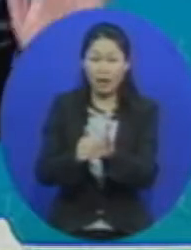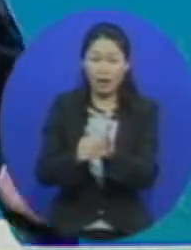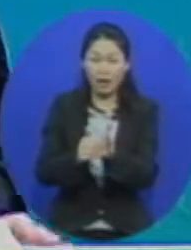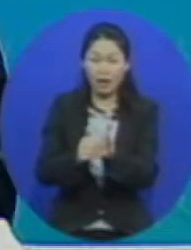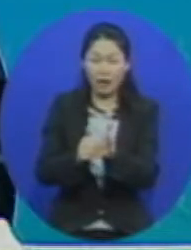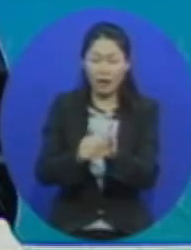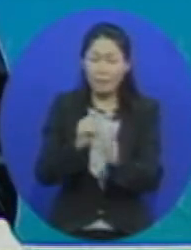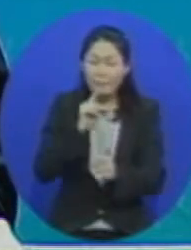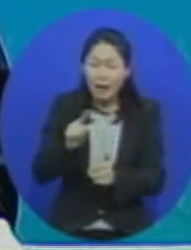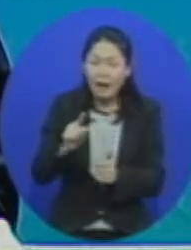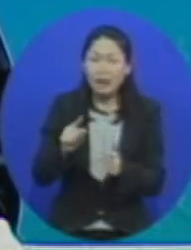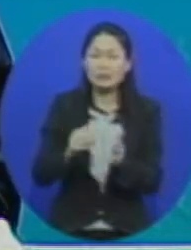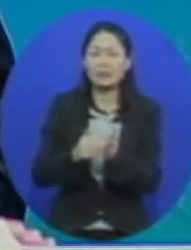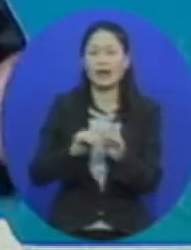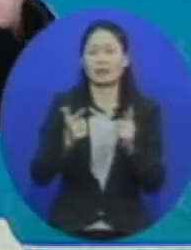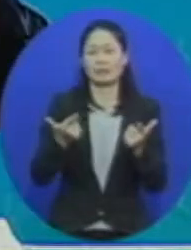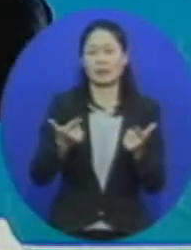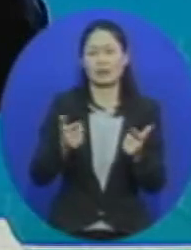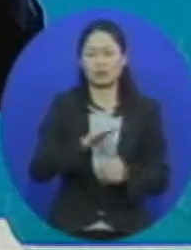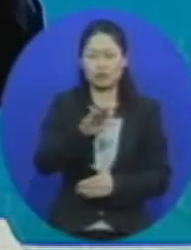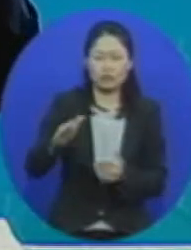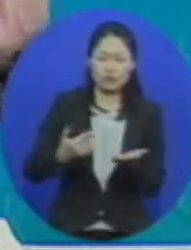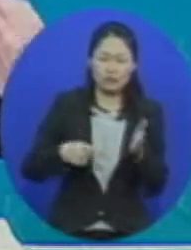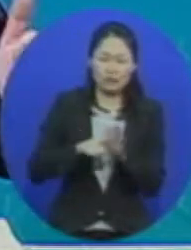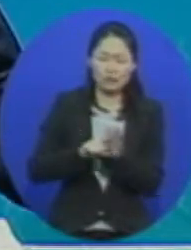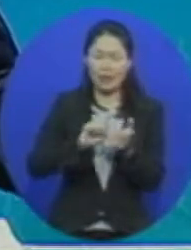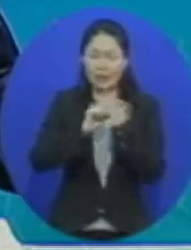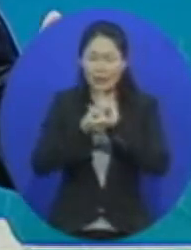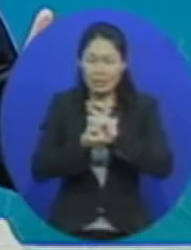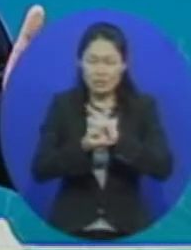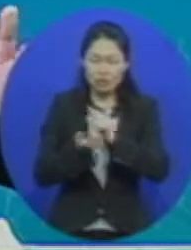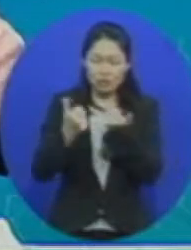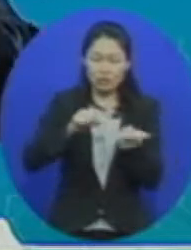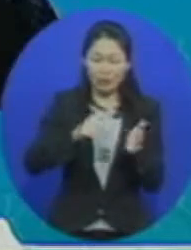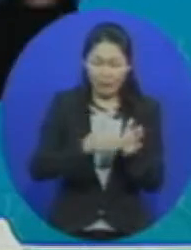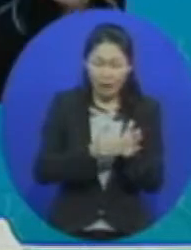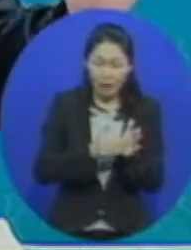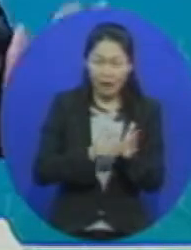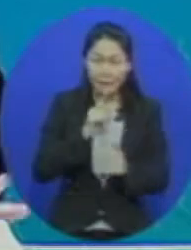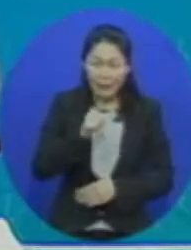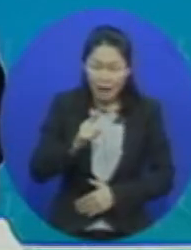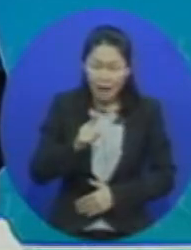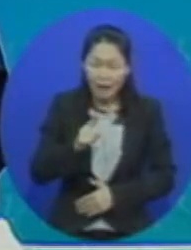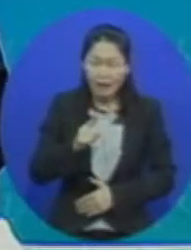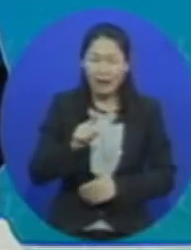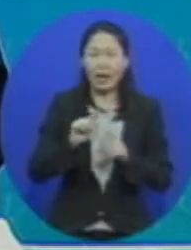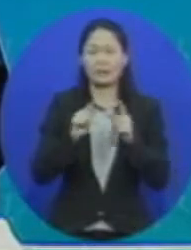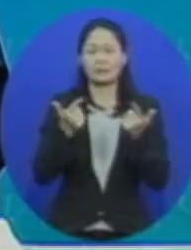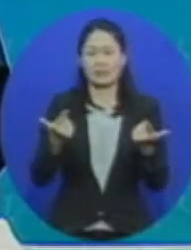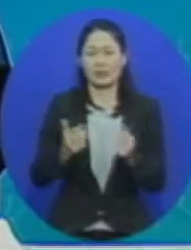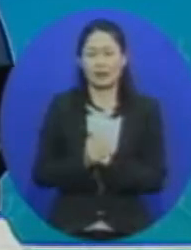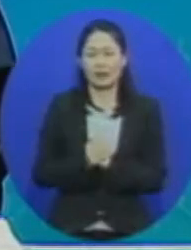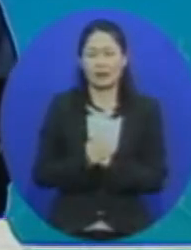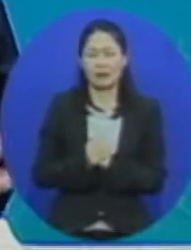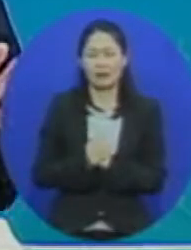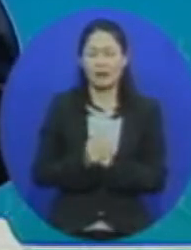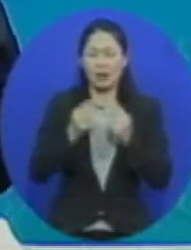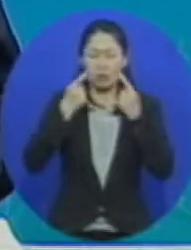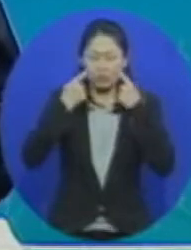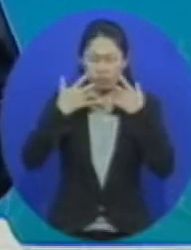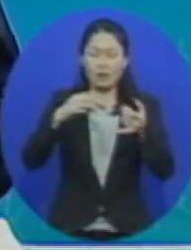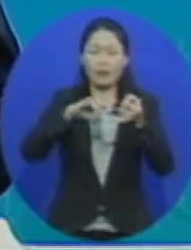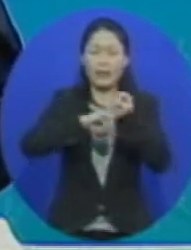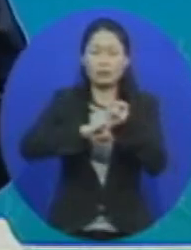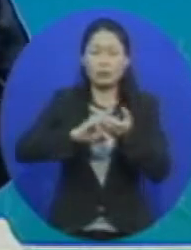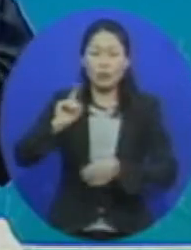도나 말씀하시지 않았습니다 우리를 위해서 대신 죽어 주식에 따 그렇게 말씀하시지 않았어요 분명히